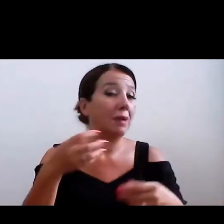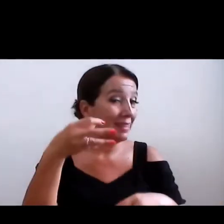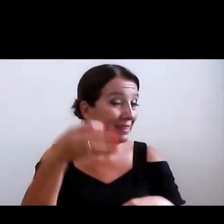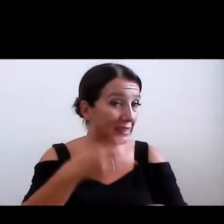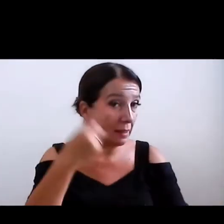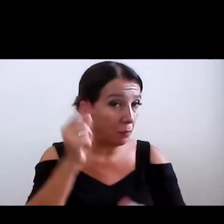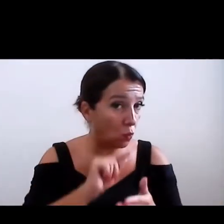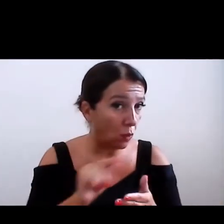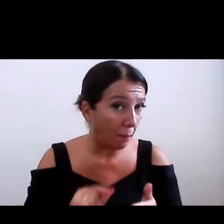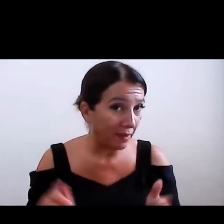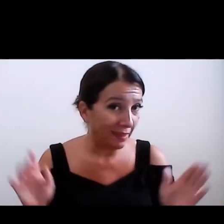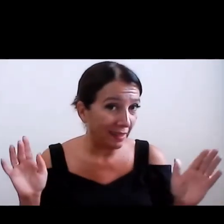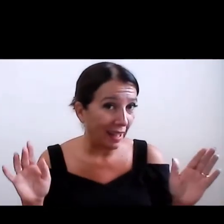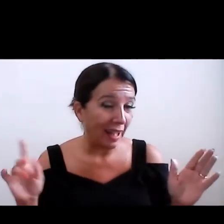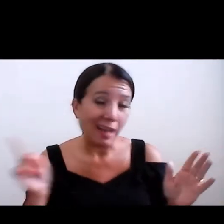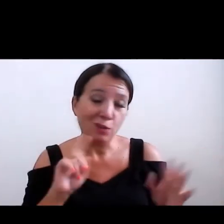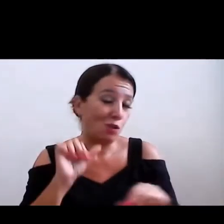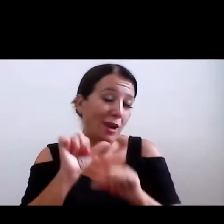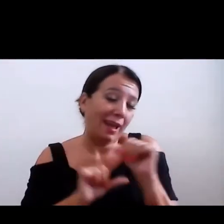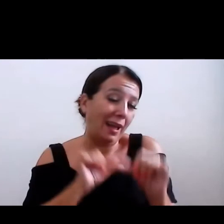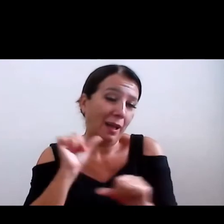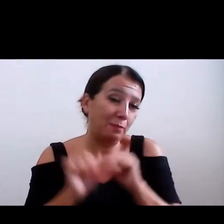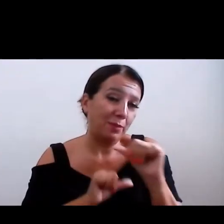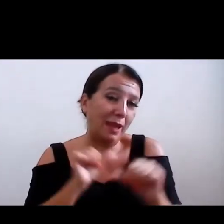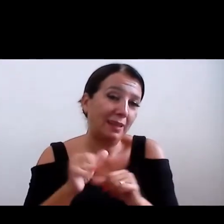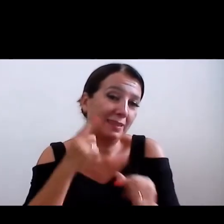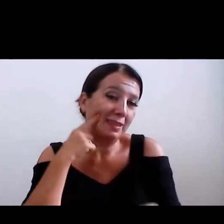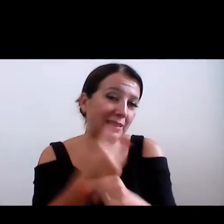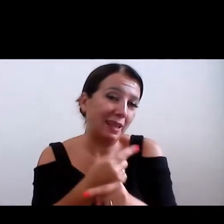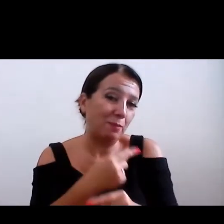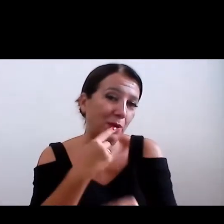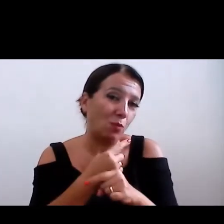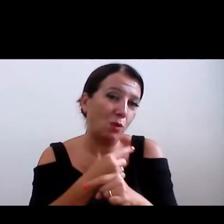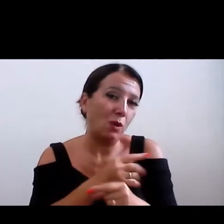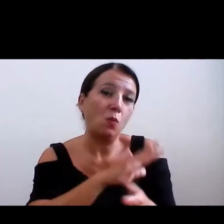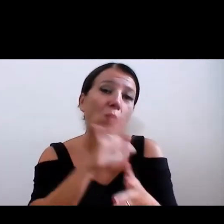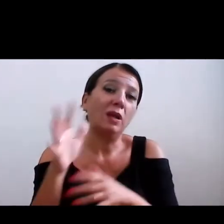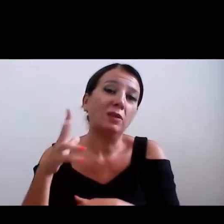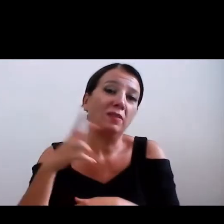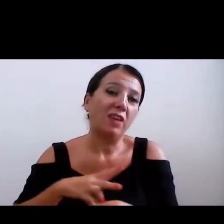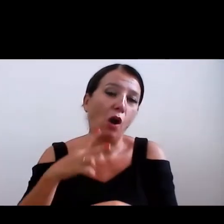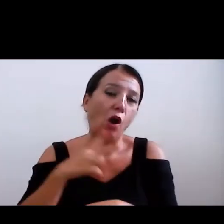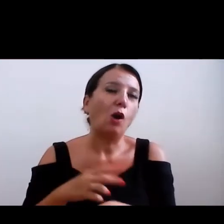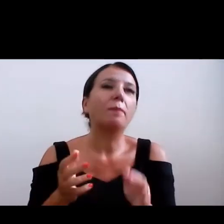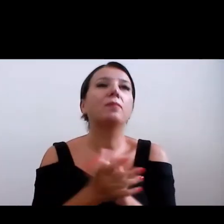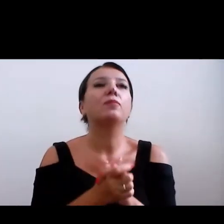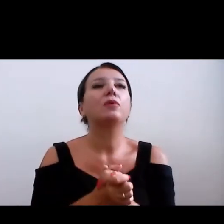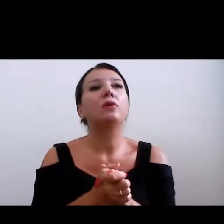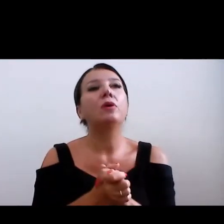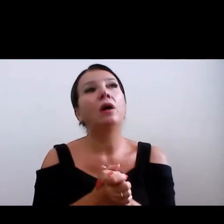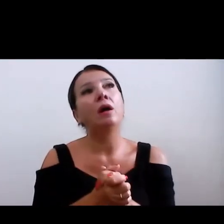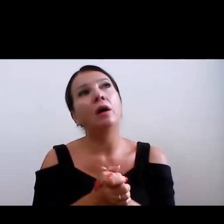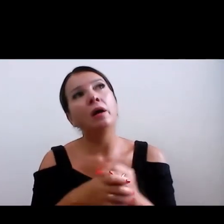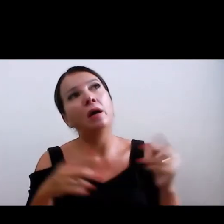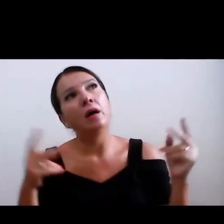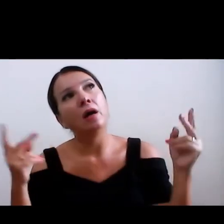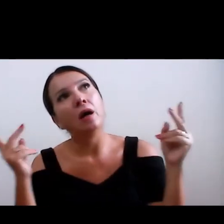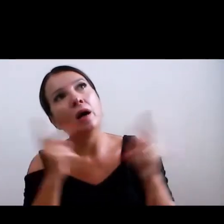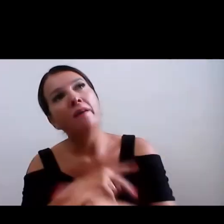insomma, non è cambiata, era sempre quella. Magari a qualcun altro fa comodo, quindi la vera,